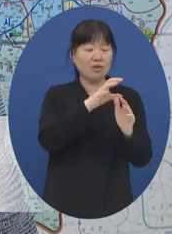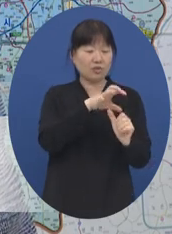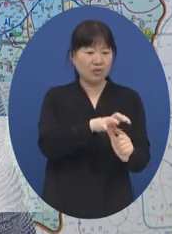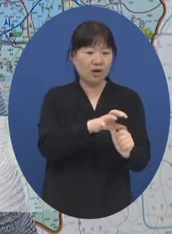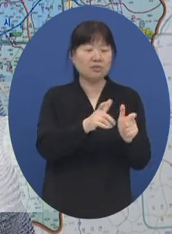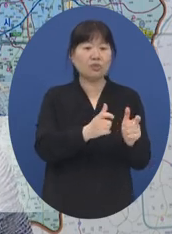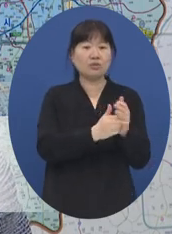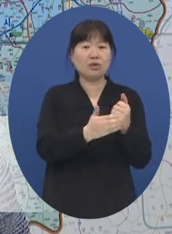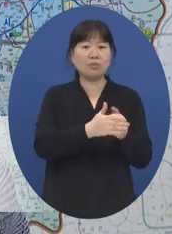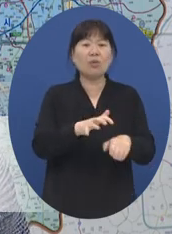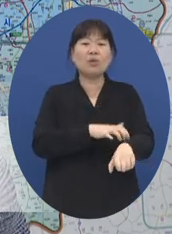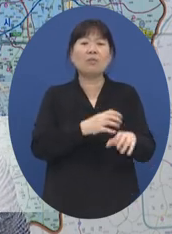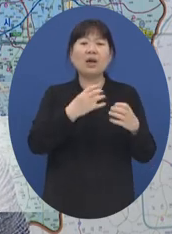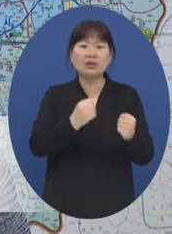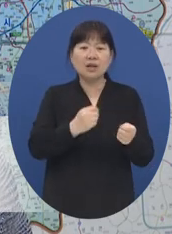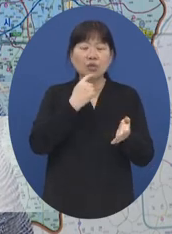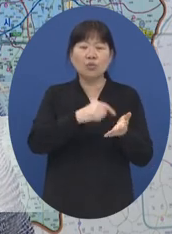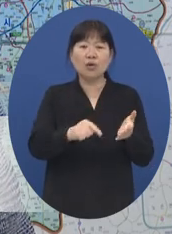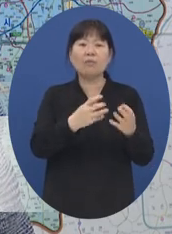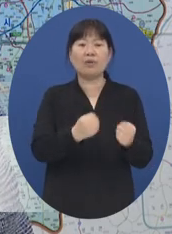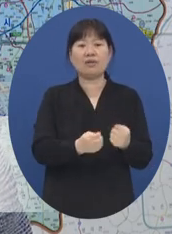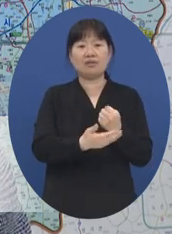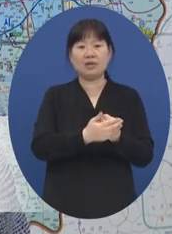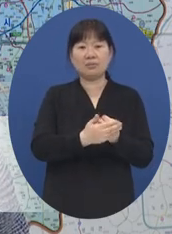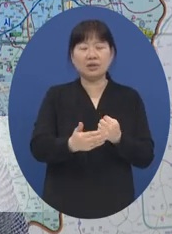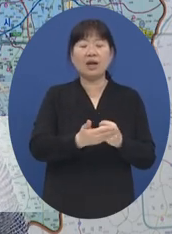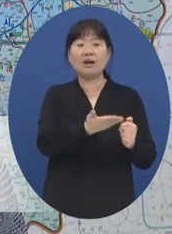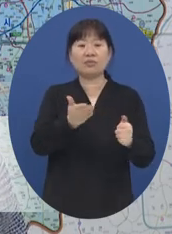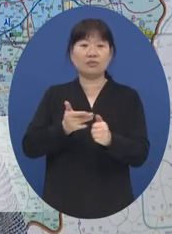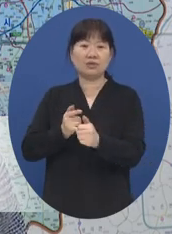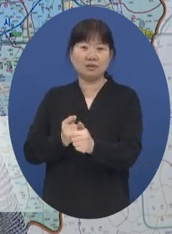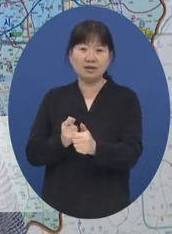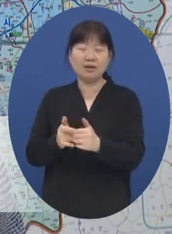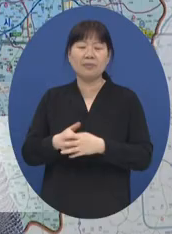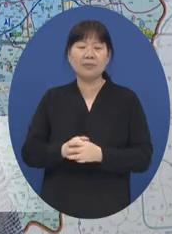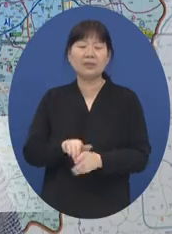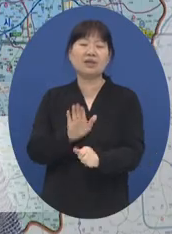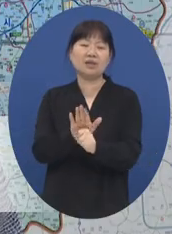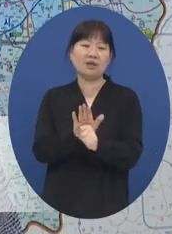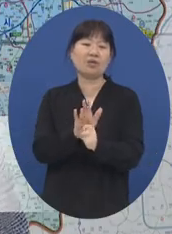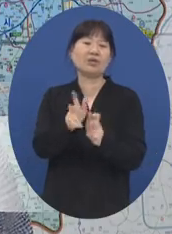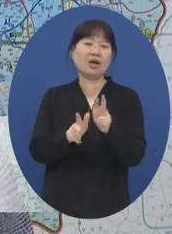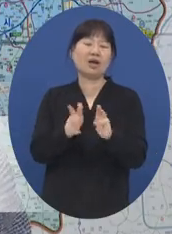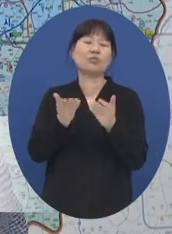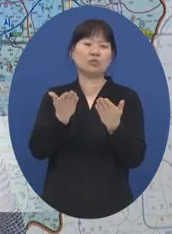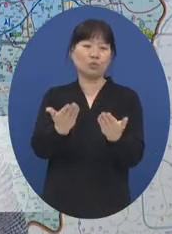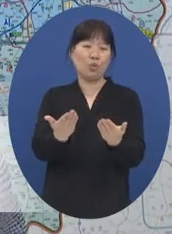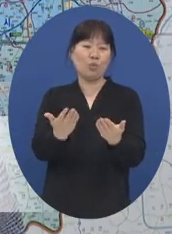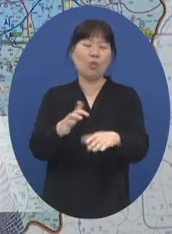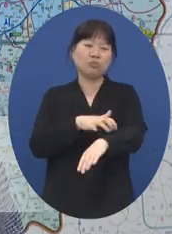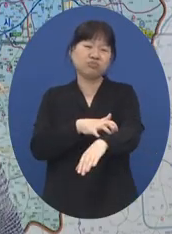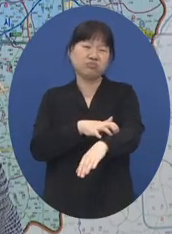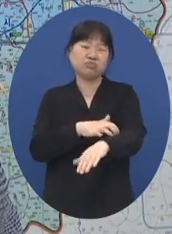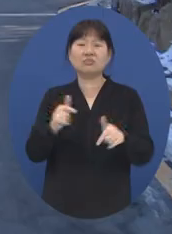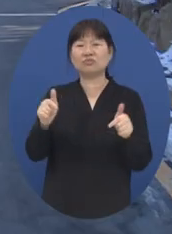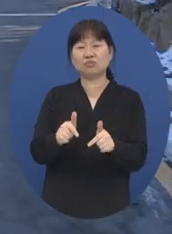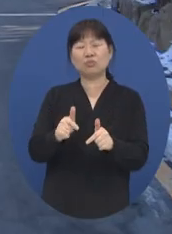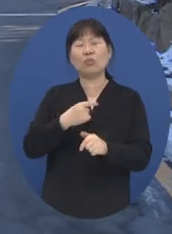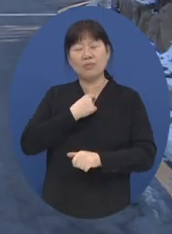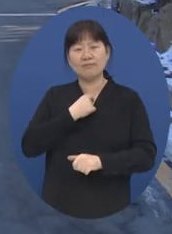재앙 산소를 많이 보고 있기 때문에 이 분들에 대해서 그 지원사업을 통해 불편 사항이 많이 해서 되었음